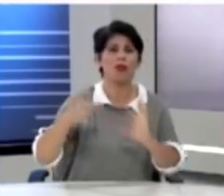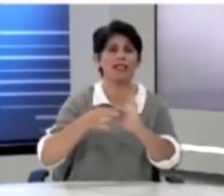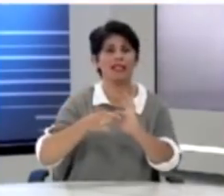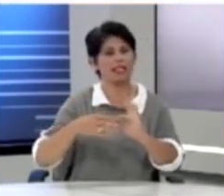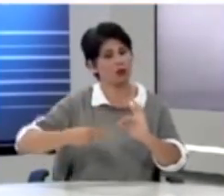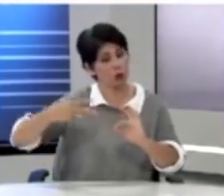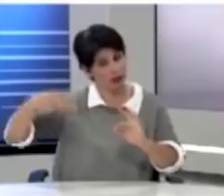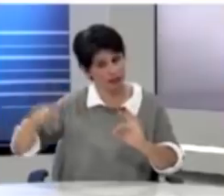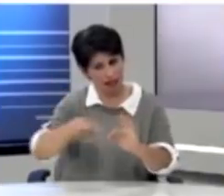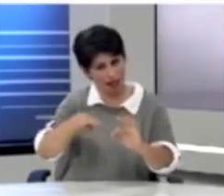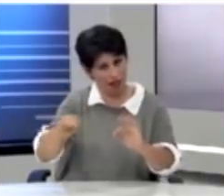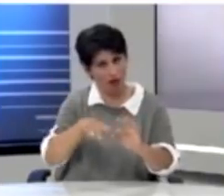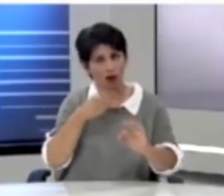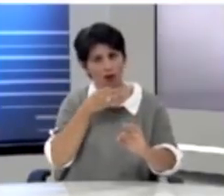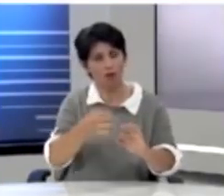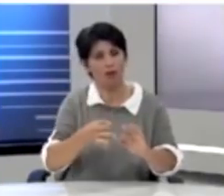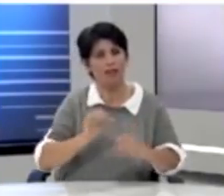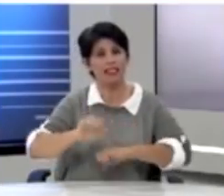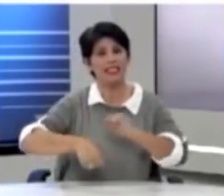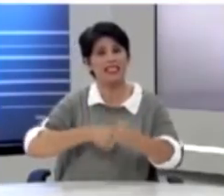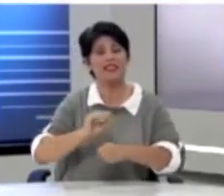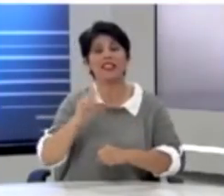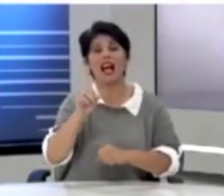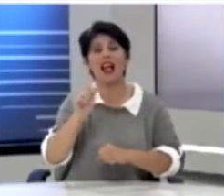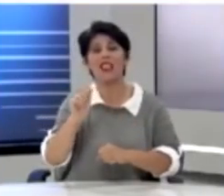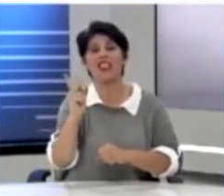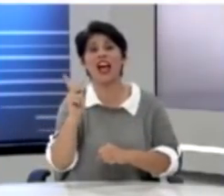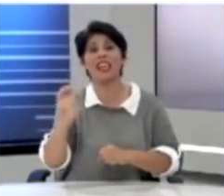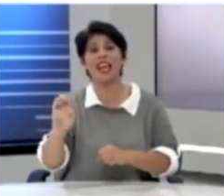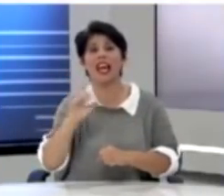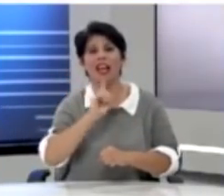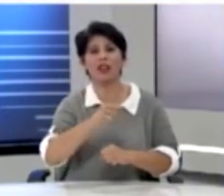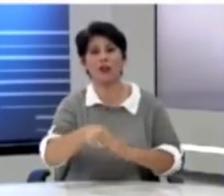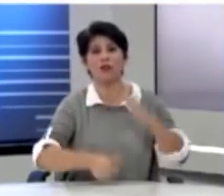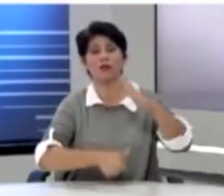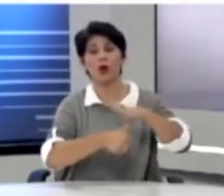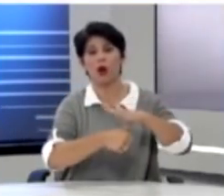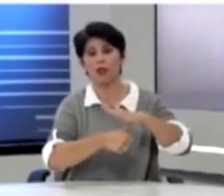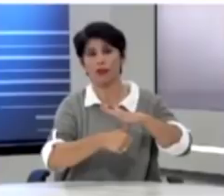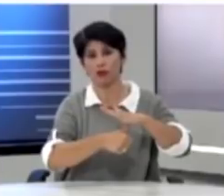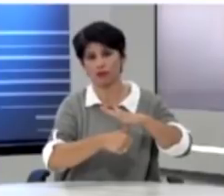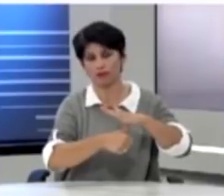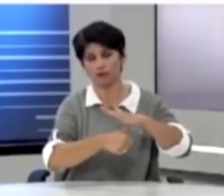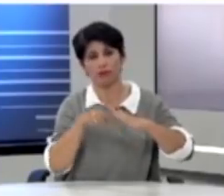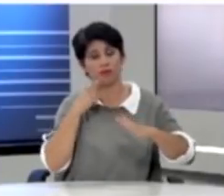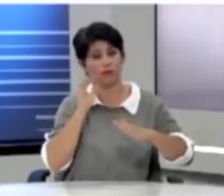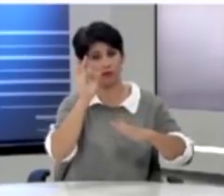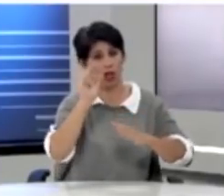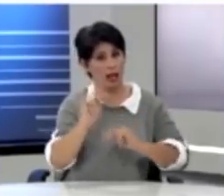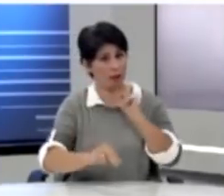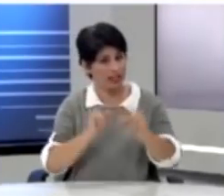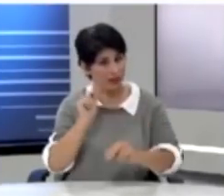ΣΥΡΙΖΑ, ο οποίος όρισε συνδικαλιστή της ΔΑΚΕ ως πρόεδρο, προκειμένου να